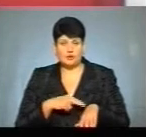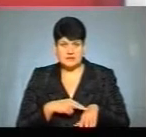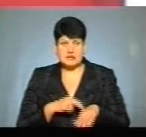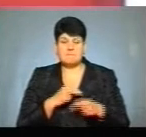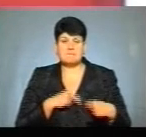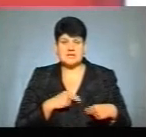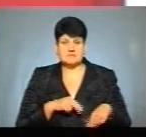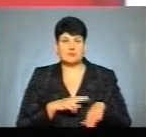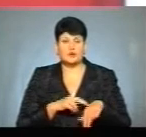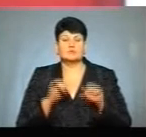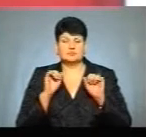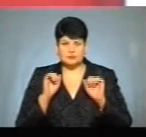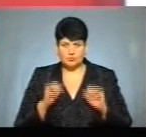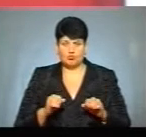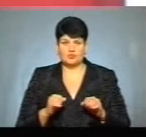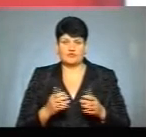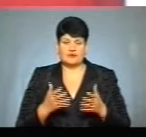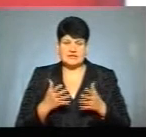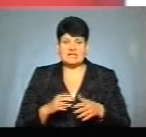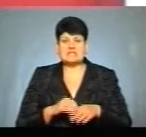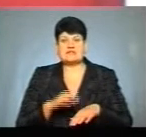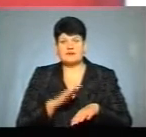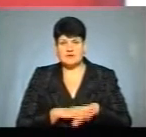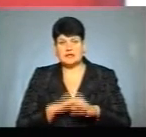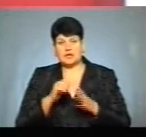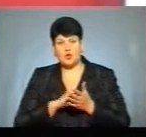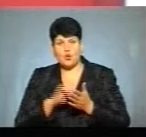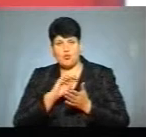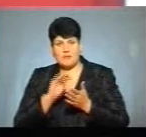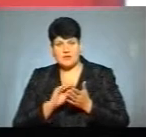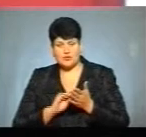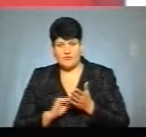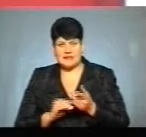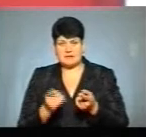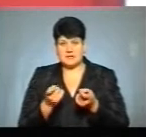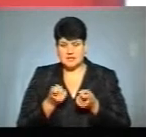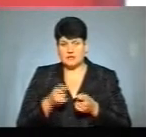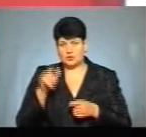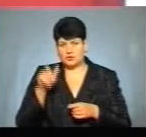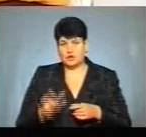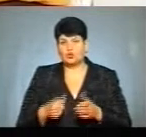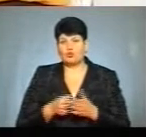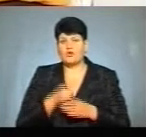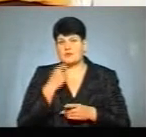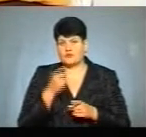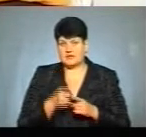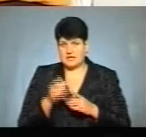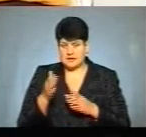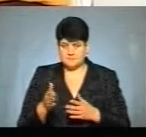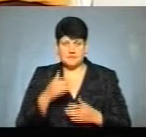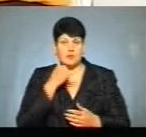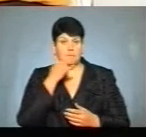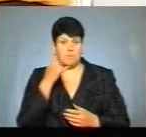поліції уповноважені встановлювати, фіксувати, документувати, а також притягувати особу до відповідальності. При